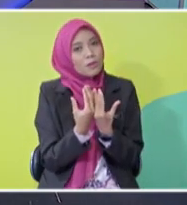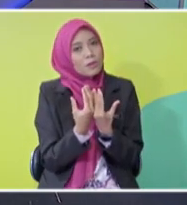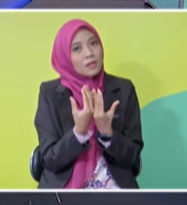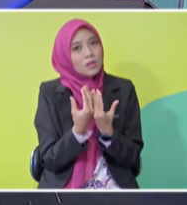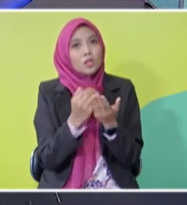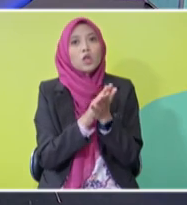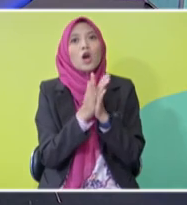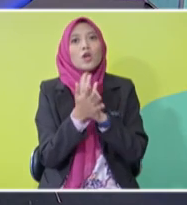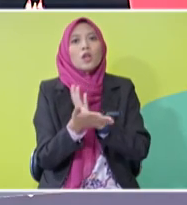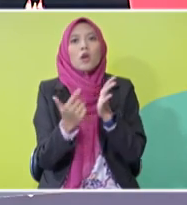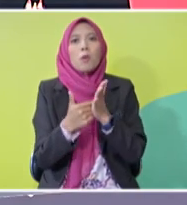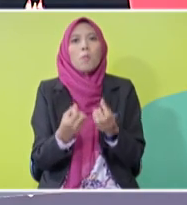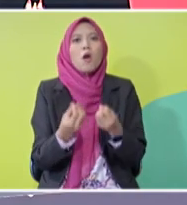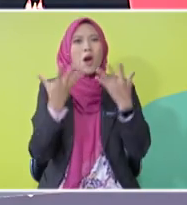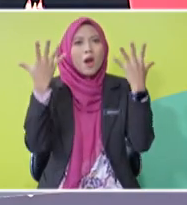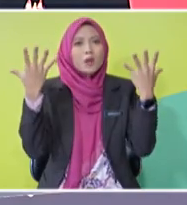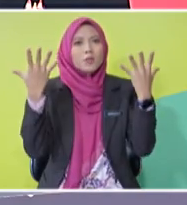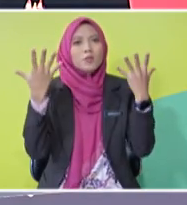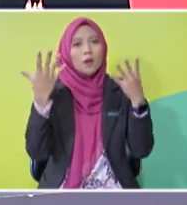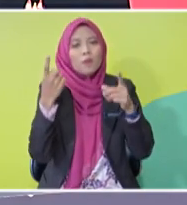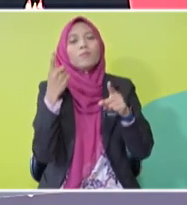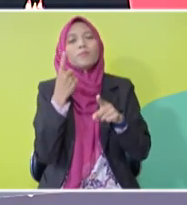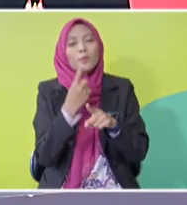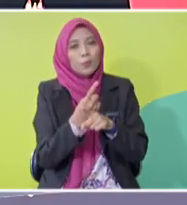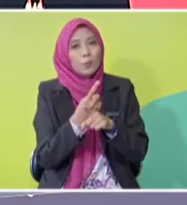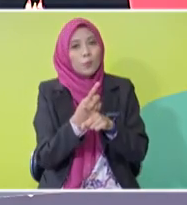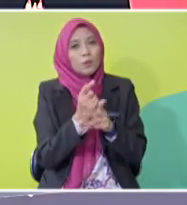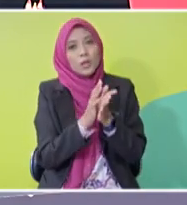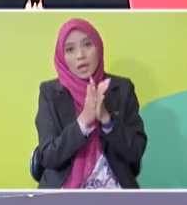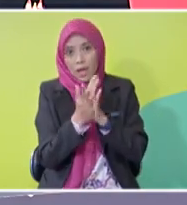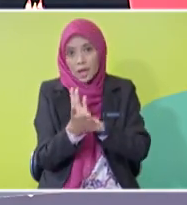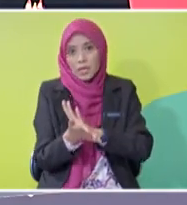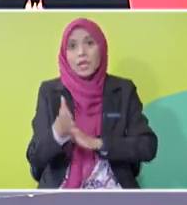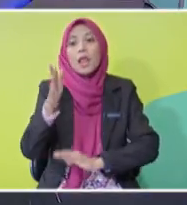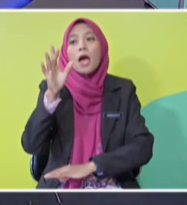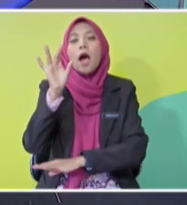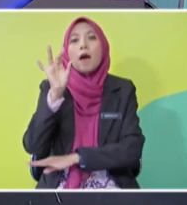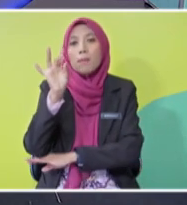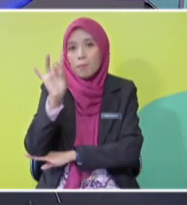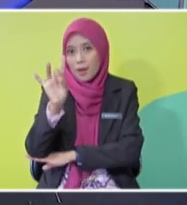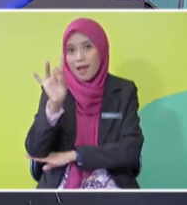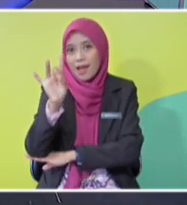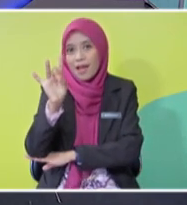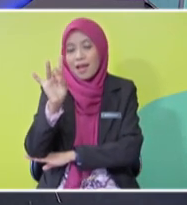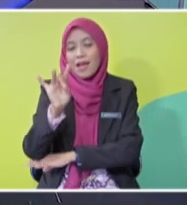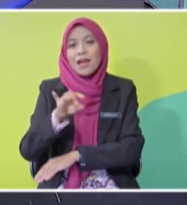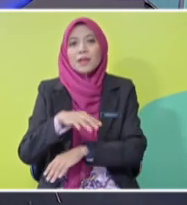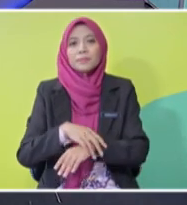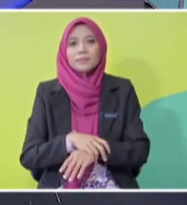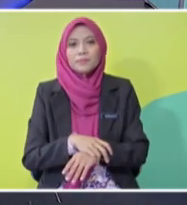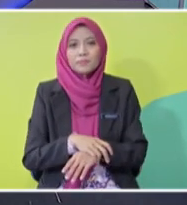lagi banyak betul jadi ada 8 Oke